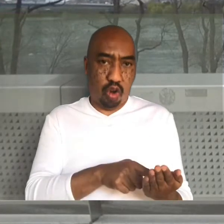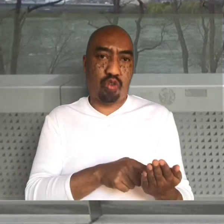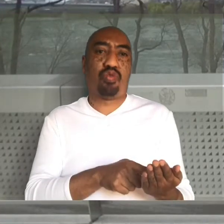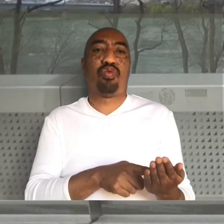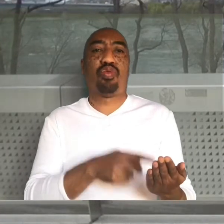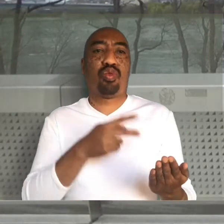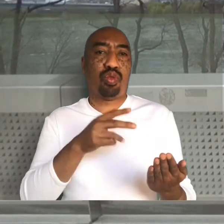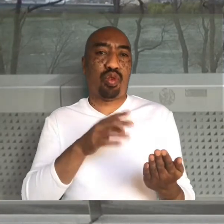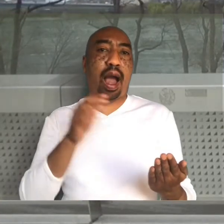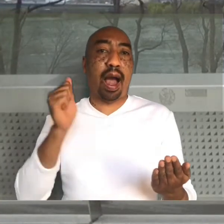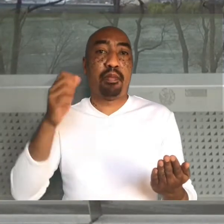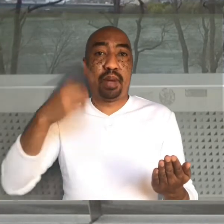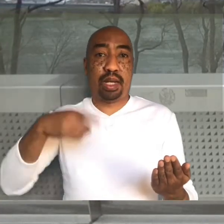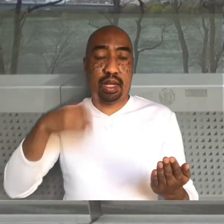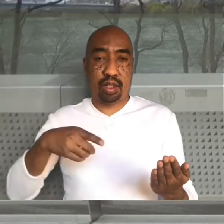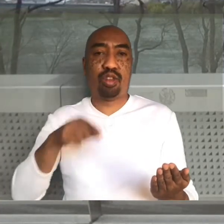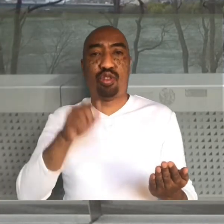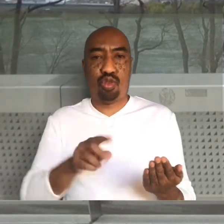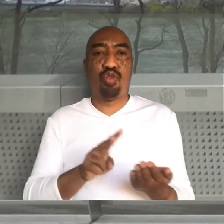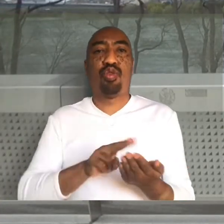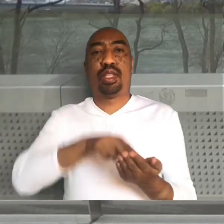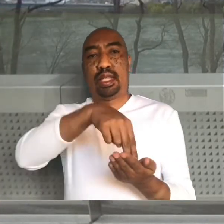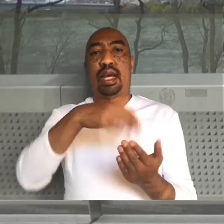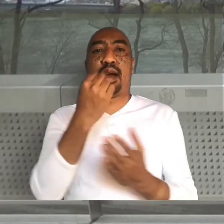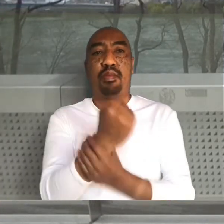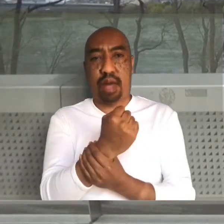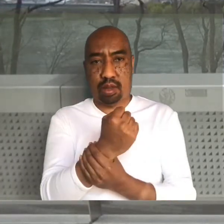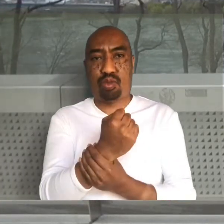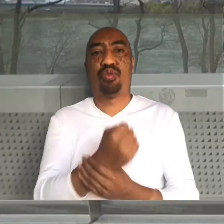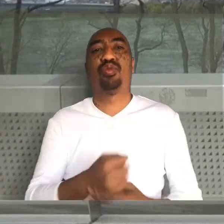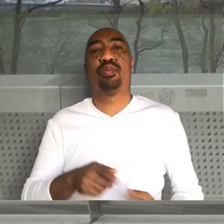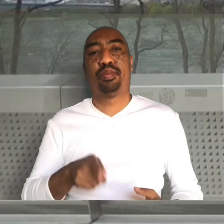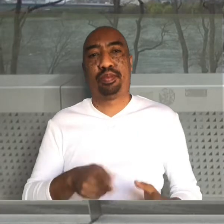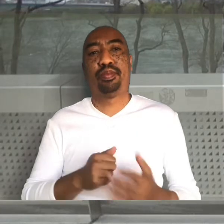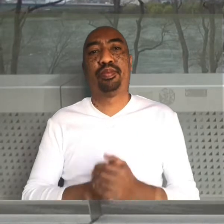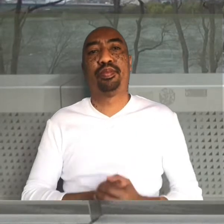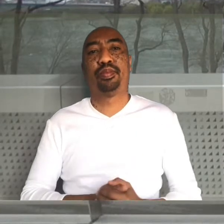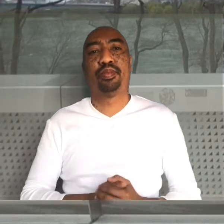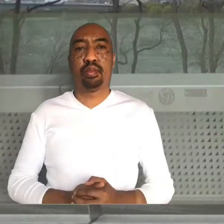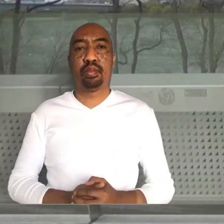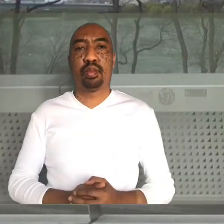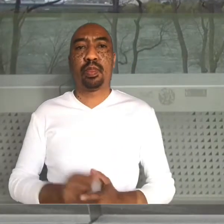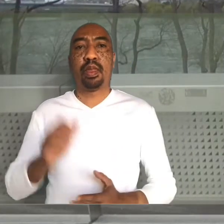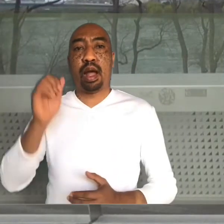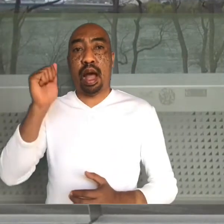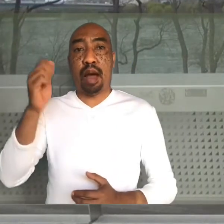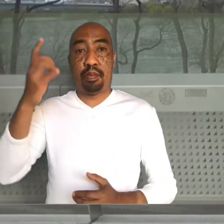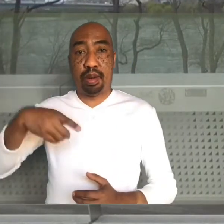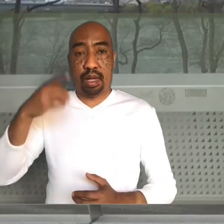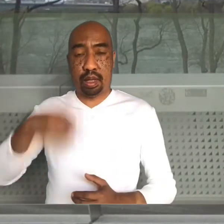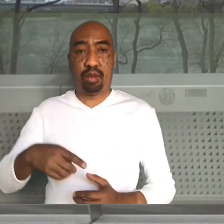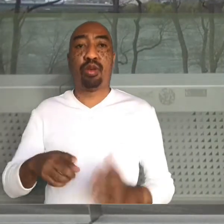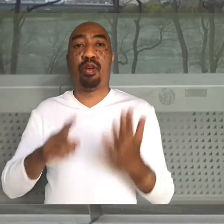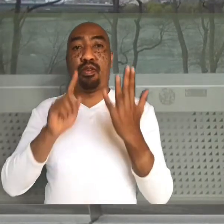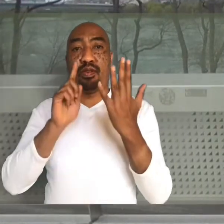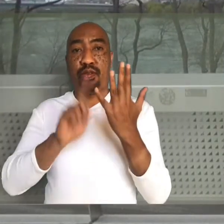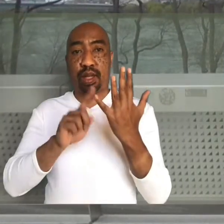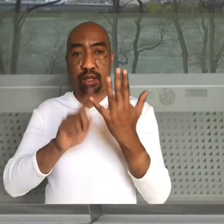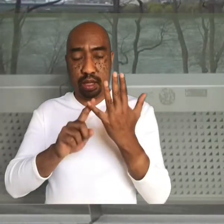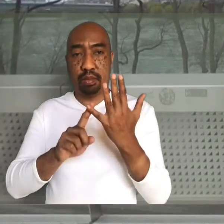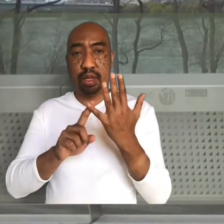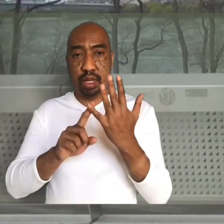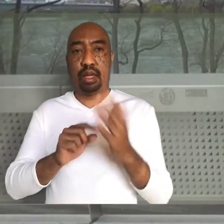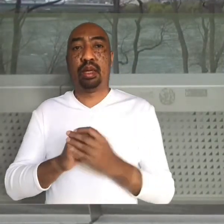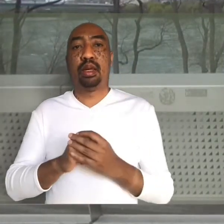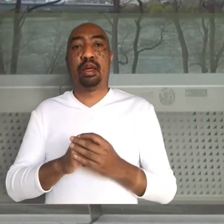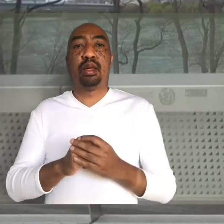information mahakasika izay raha ohatra ka anao an'izay application izay ihany koa isika amin'ity tsangambato ity. Ny fahadimy dia